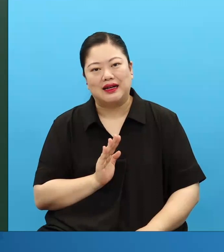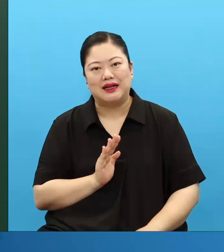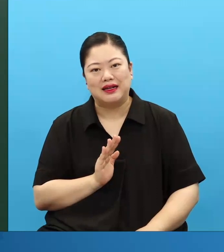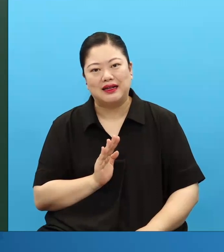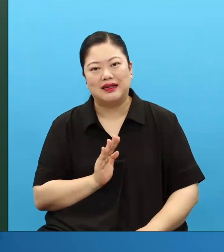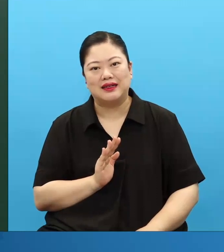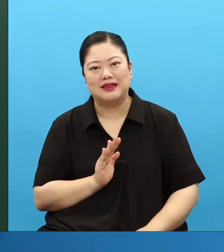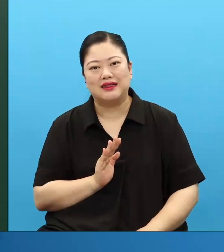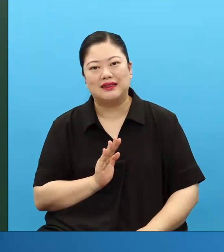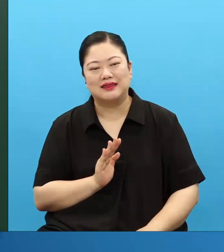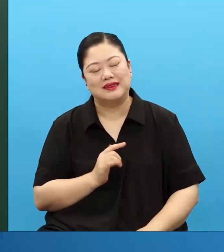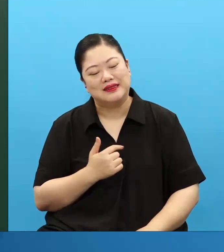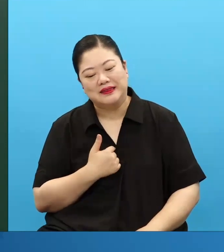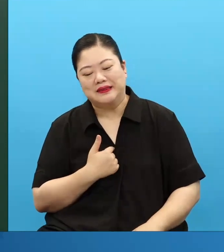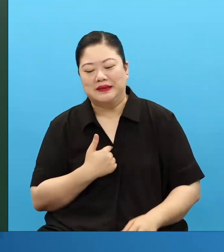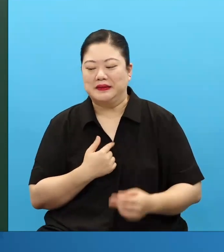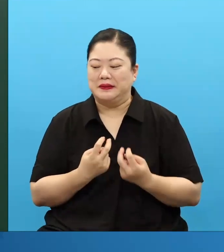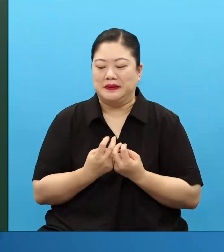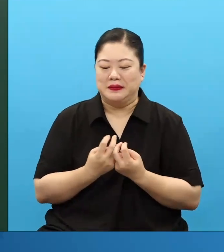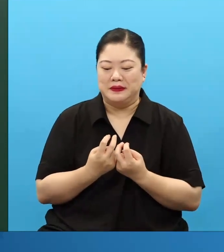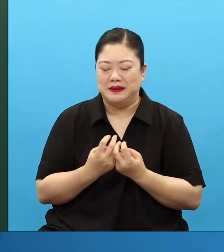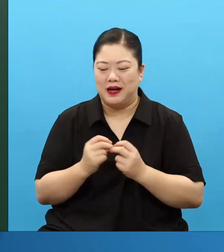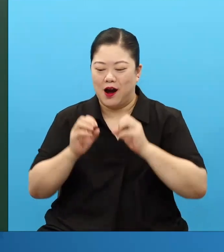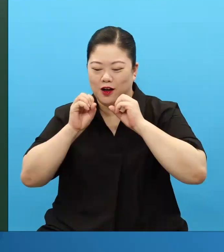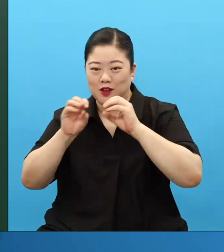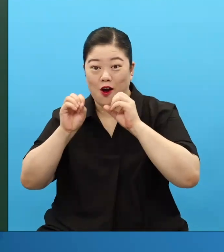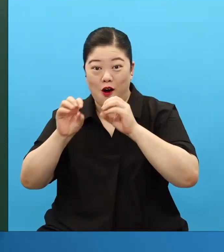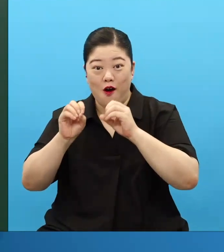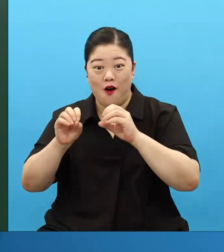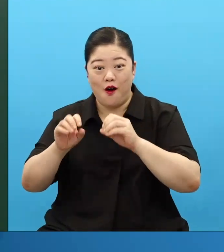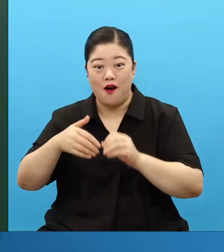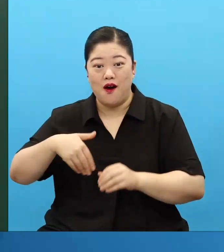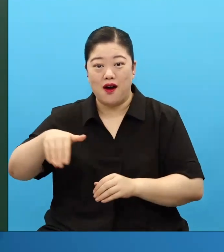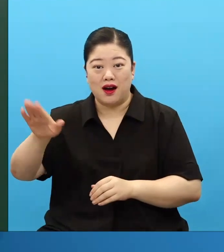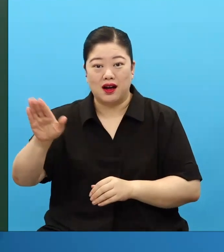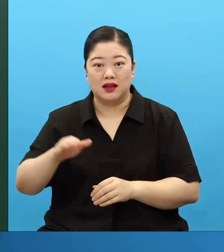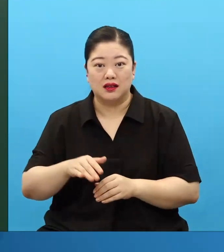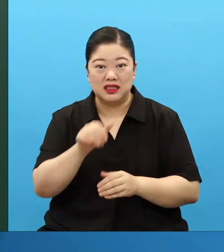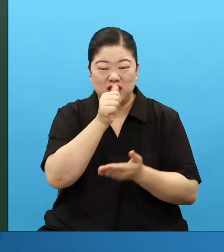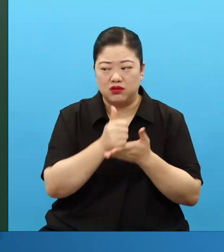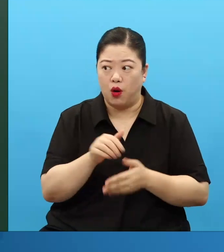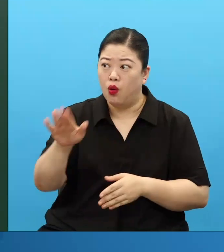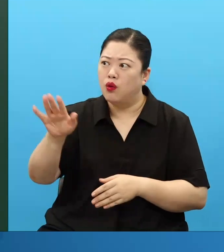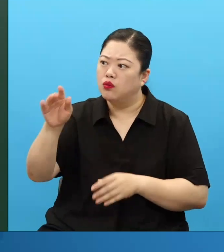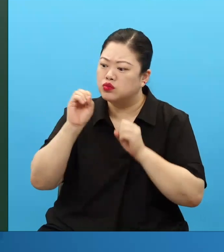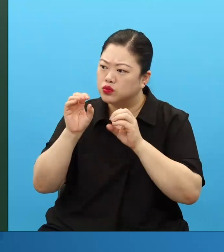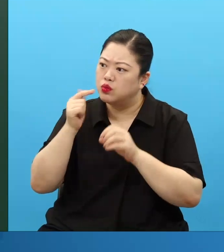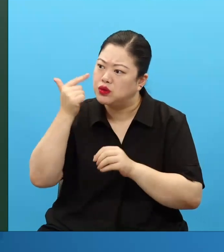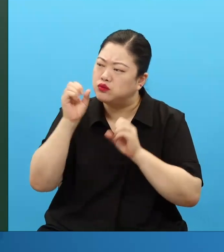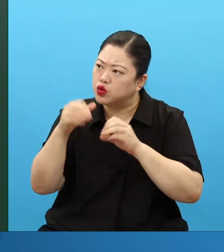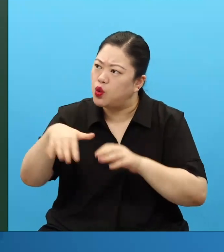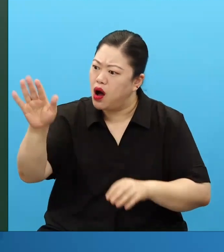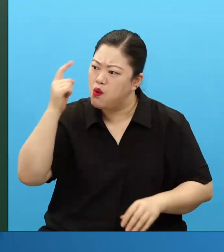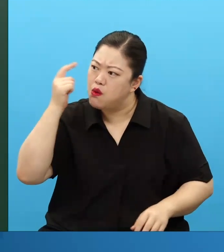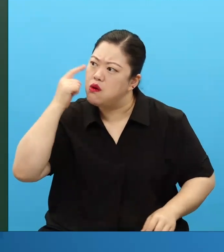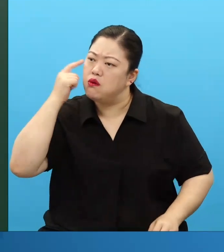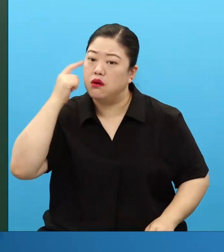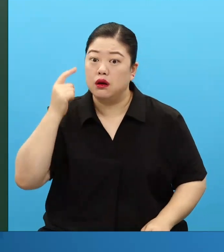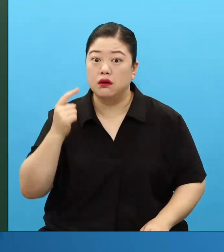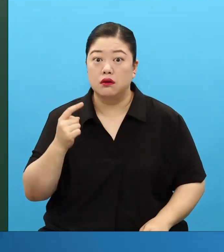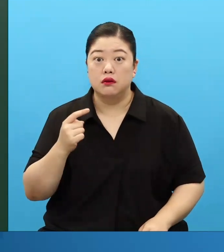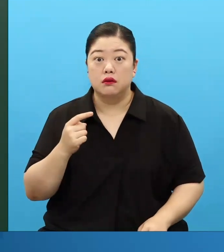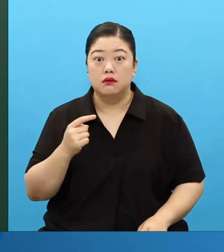that God gave to mankind. It says to rule, to subdue, 이거와 and to multiply. 연관시켰어요. That he connected it with verse 27. 꼭 찾아내셔야 You 됩니다. must